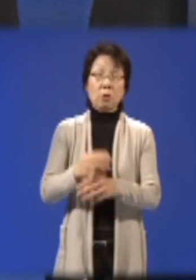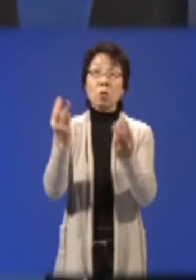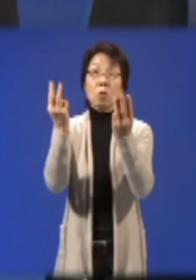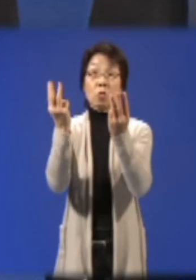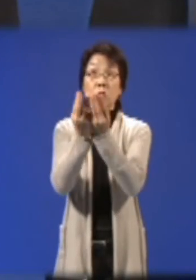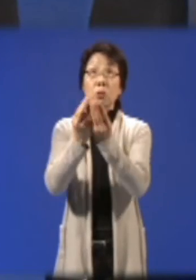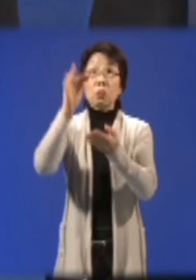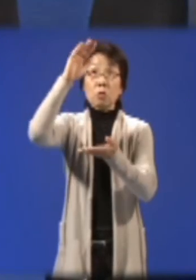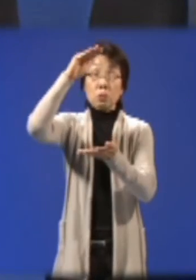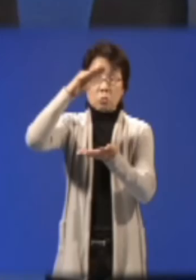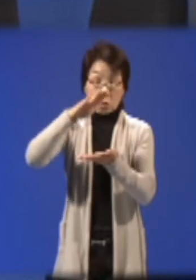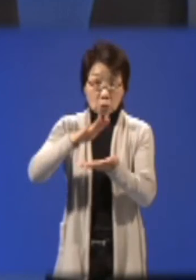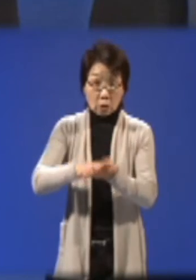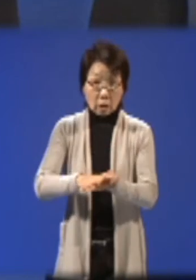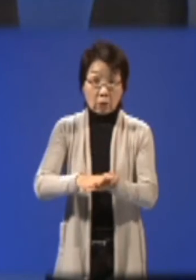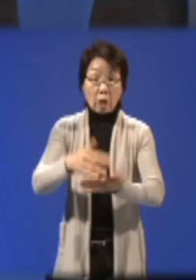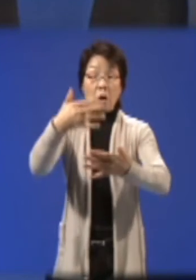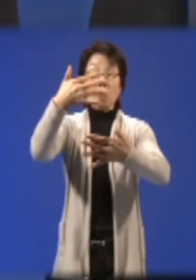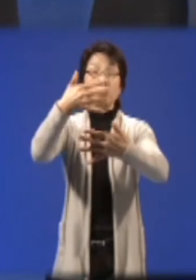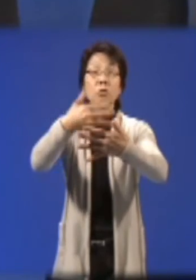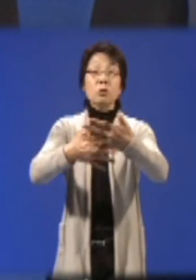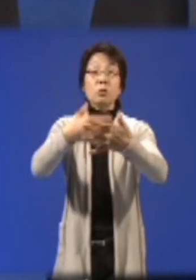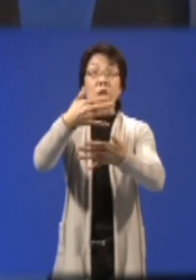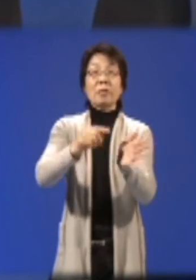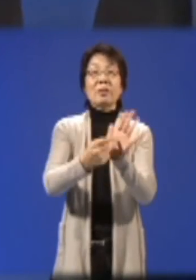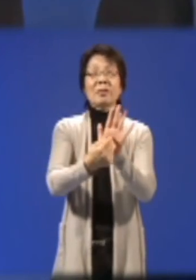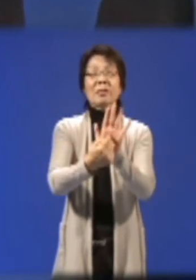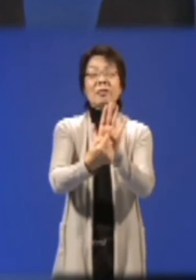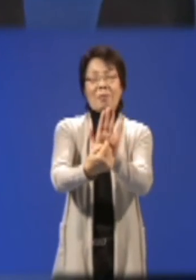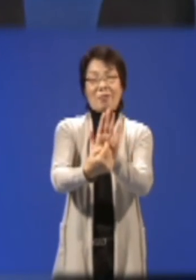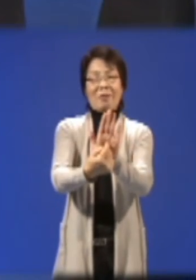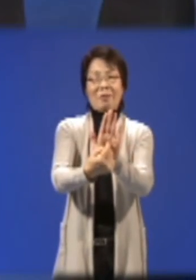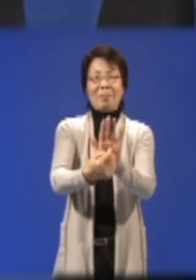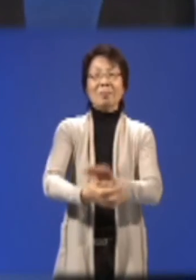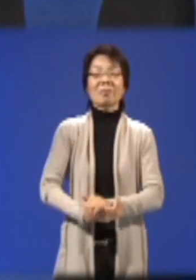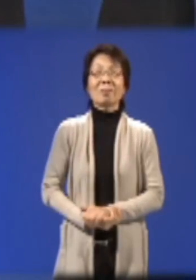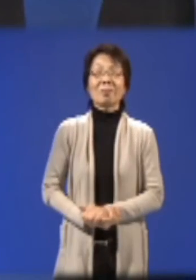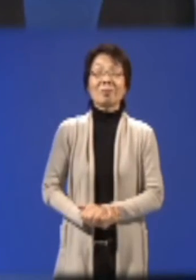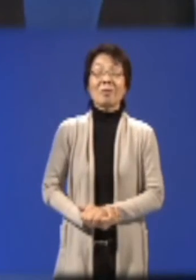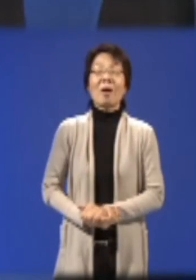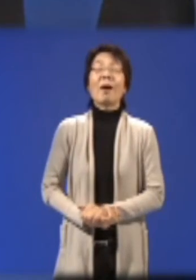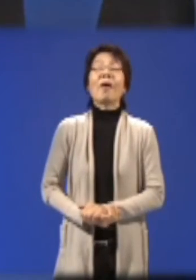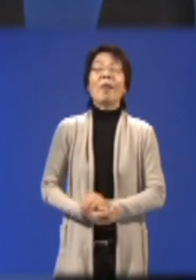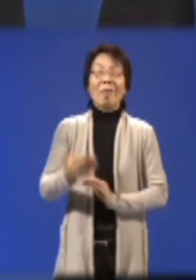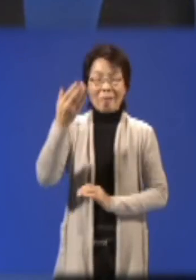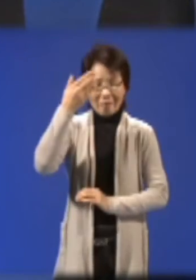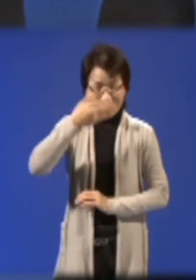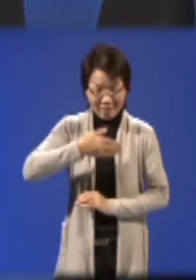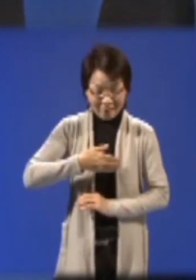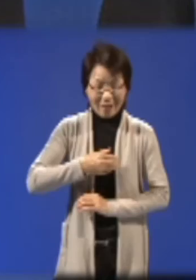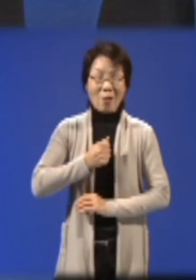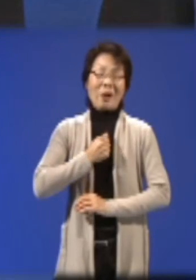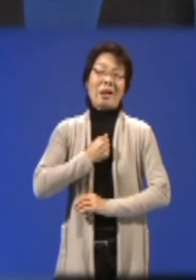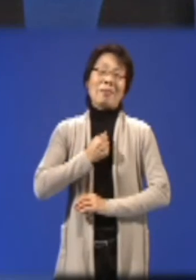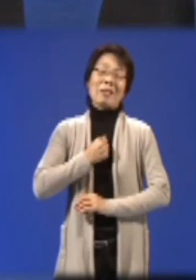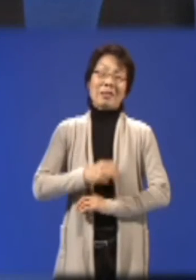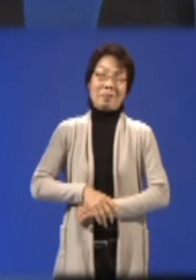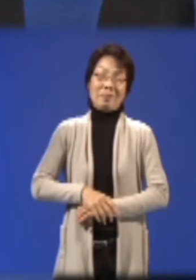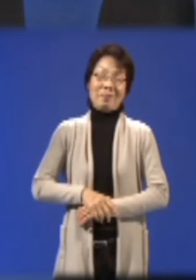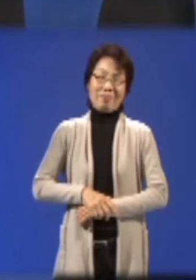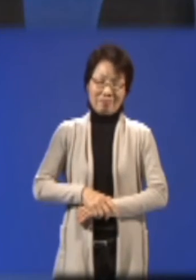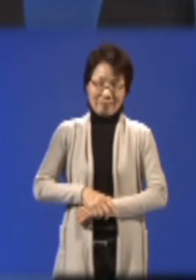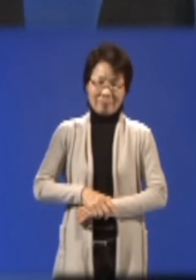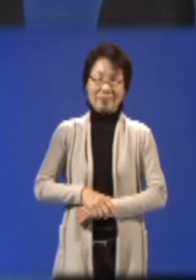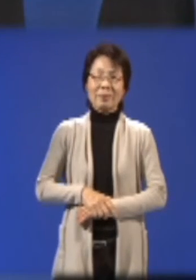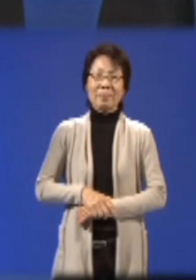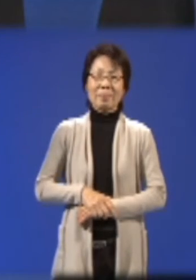計がこの前のところのスクリーンに出るんです。うん、 へー、面白そうですね。 はい、